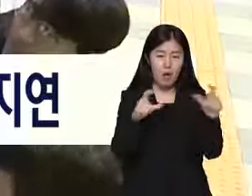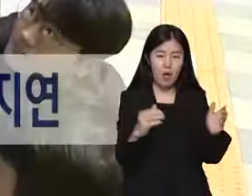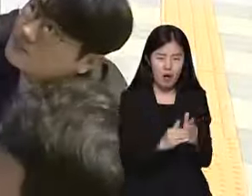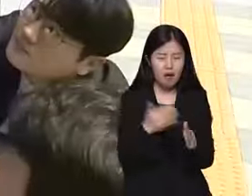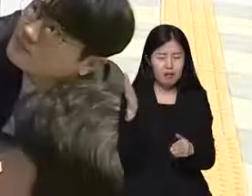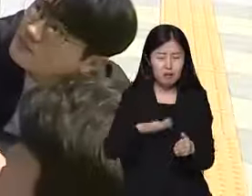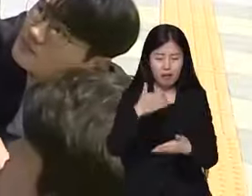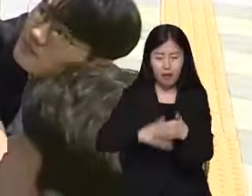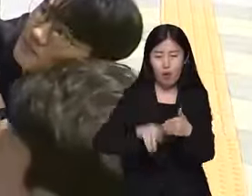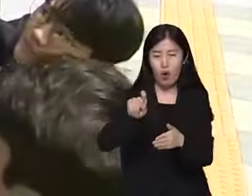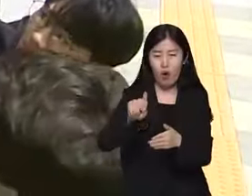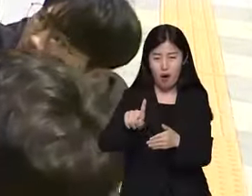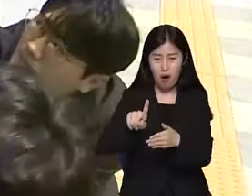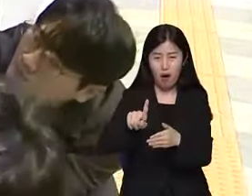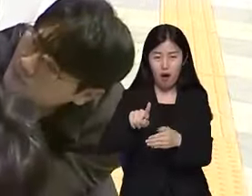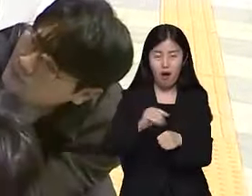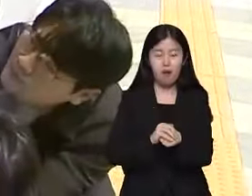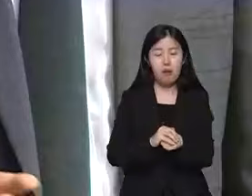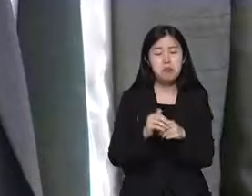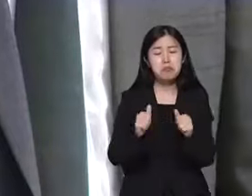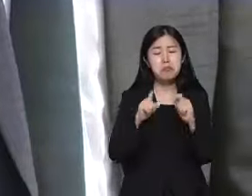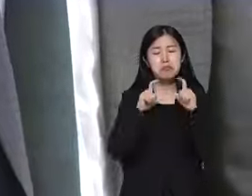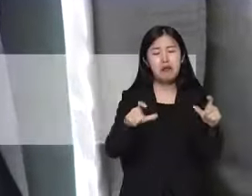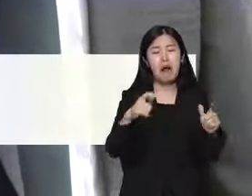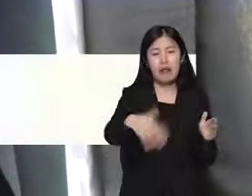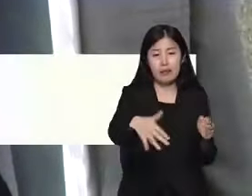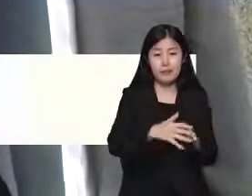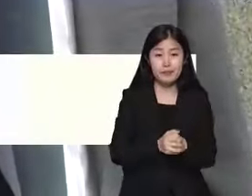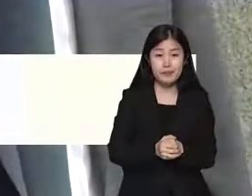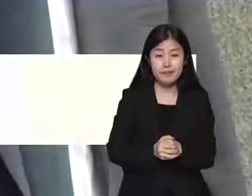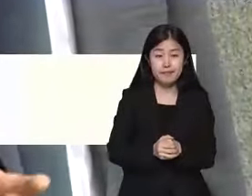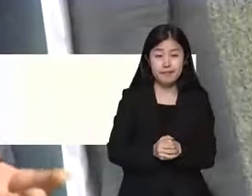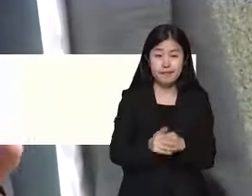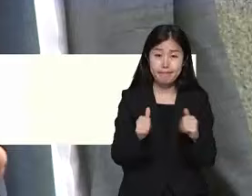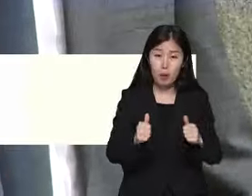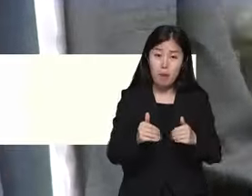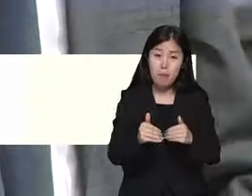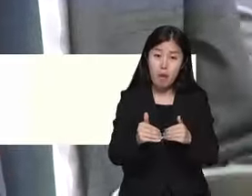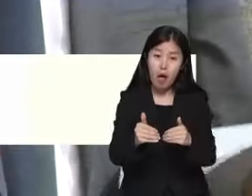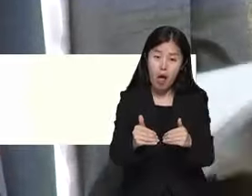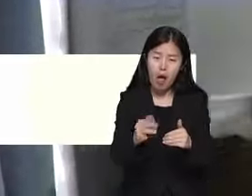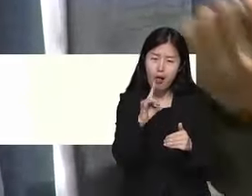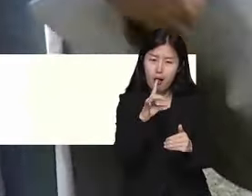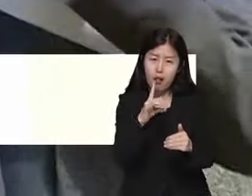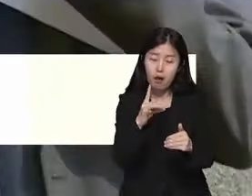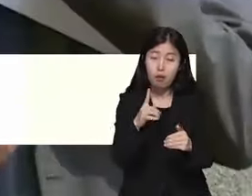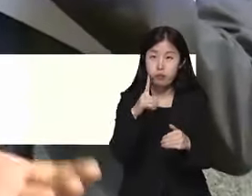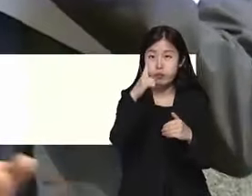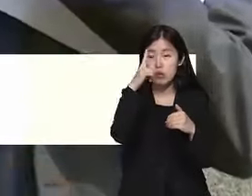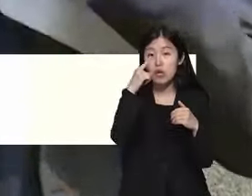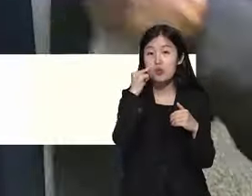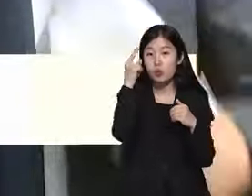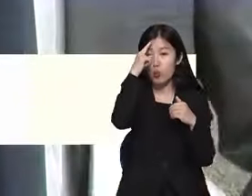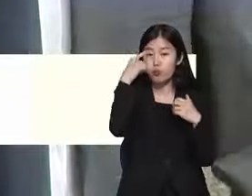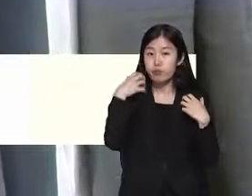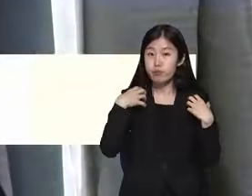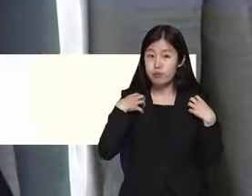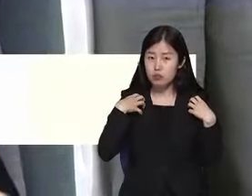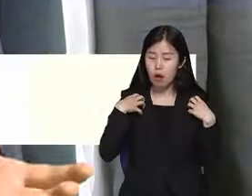있습니다. 소송조차 제대로 진행되지 못하도록 사실상 방해하고 있는 일본 정부에